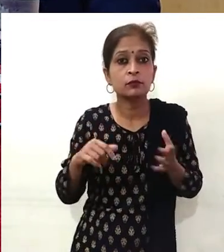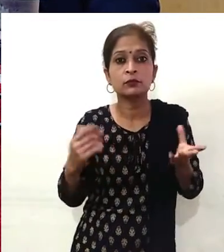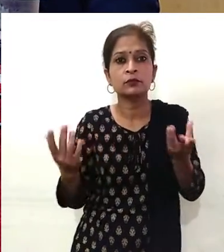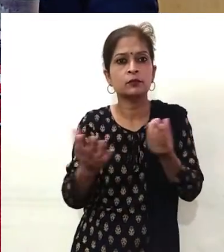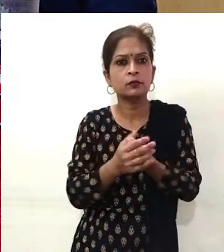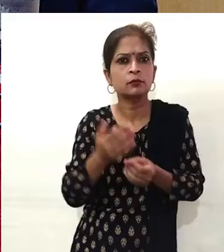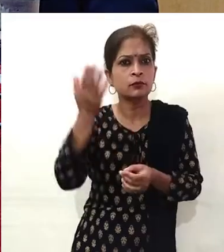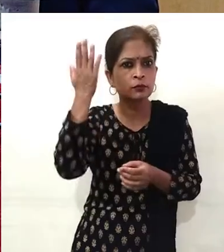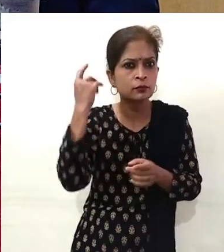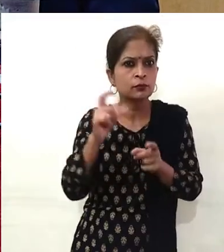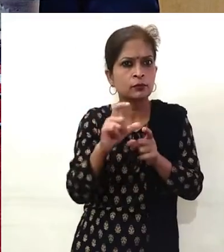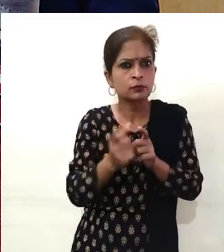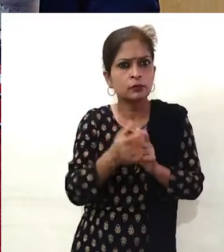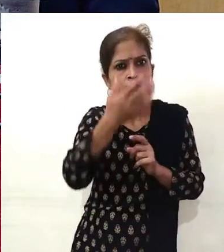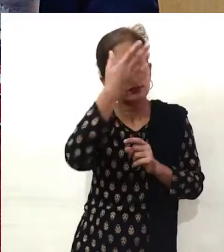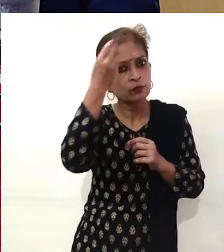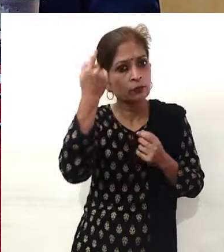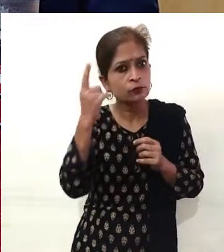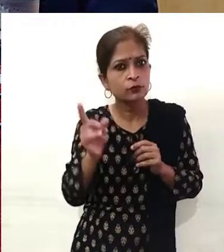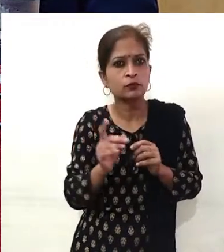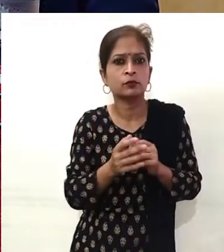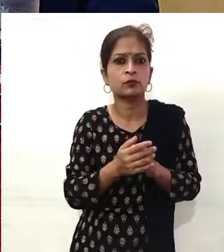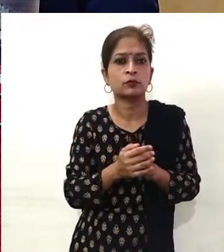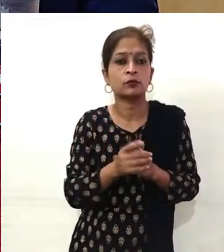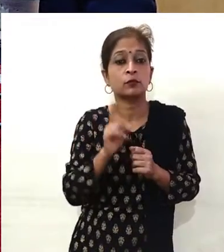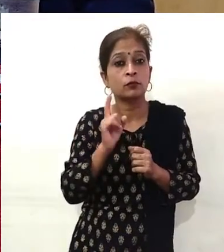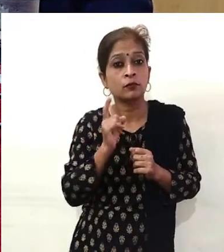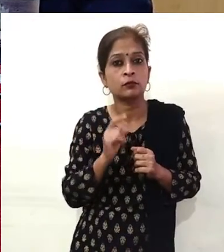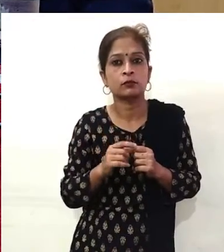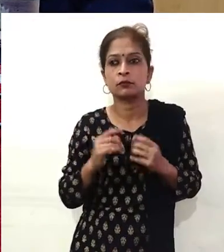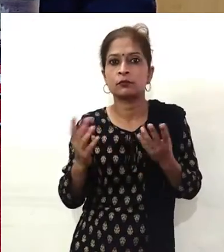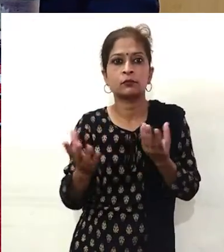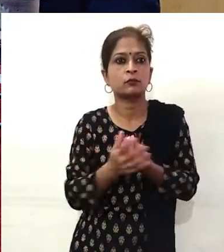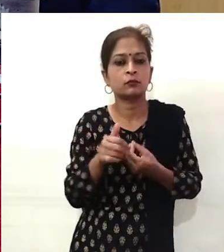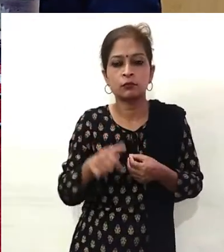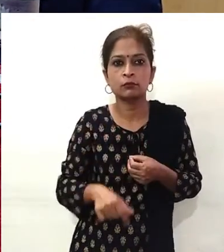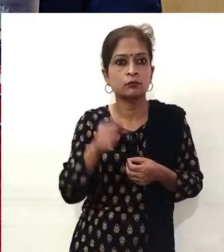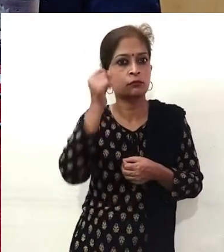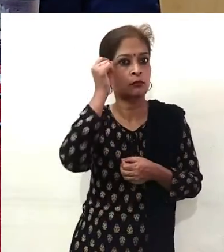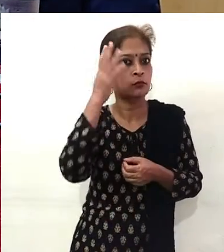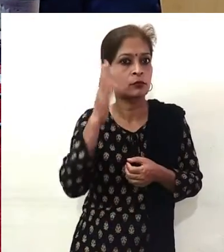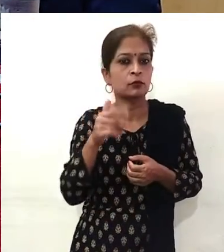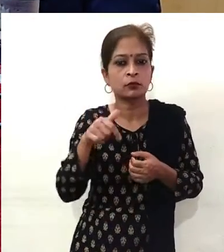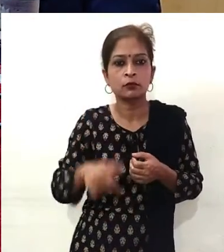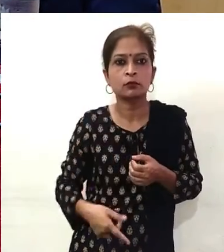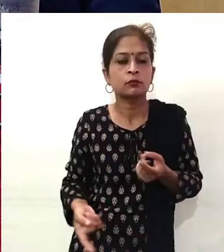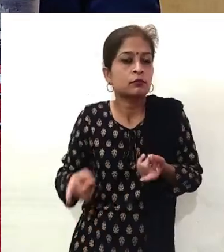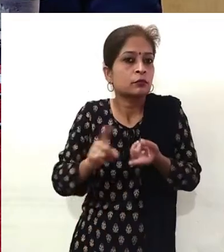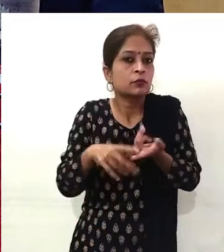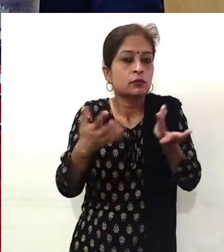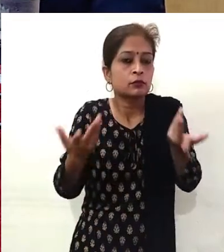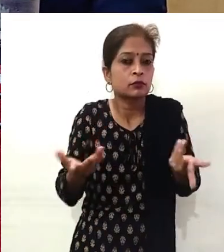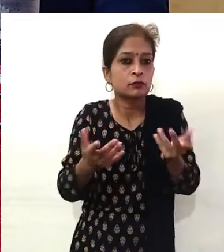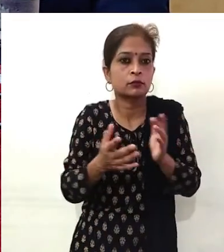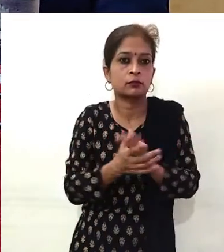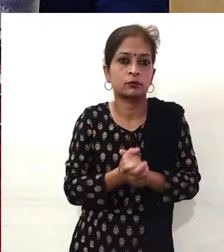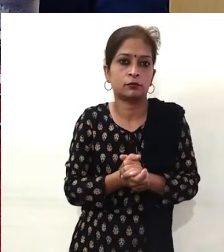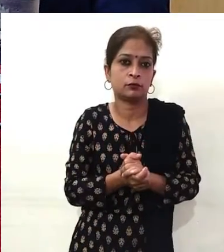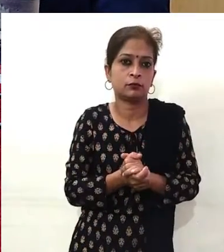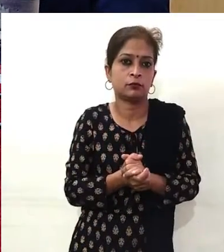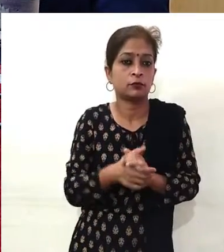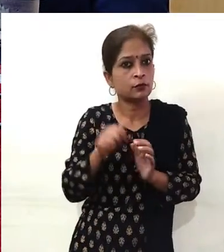भले ही अपनी प्राचीन संस्कृति को भूल गए हों, पर साइंस उस वक्त भी आज भी हमें नहीं समझ में आता कि ये चीजें होती भला कैसी